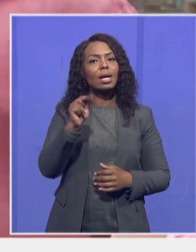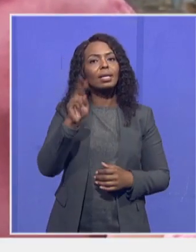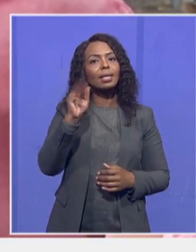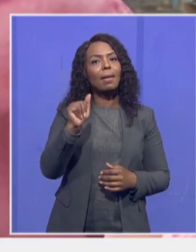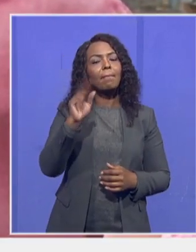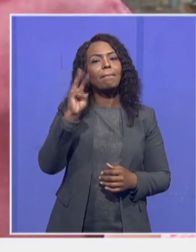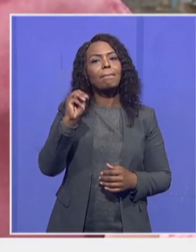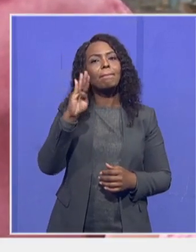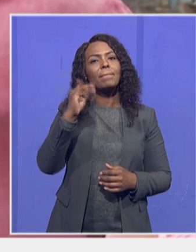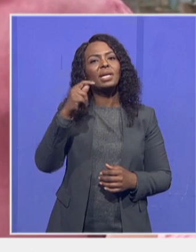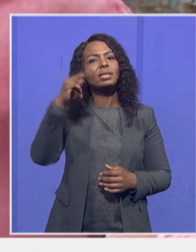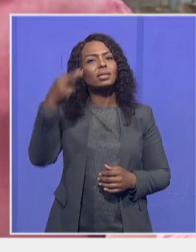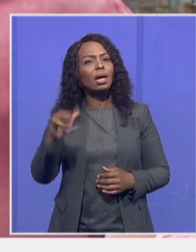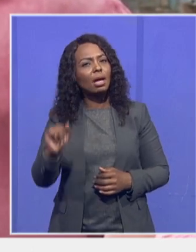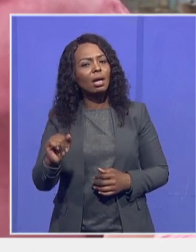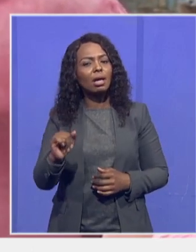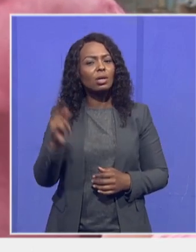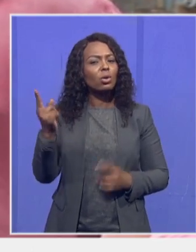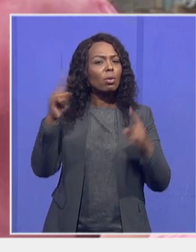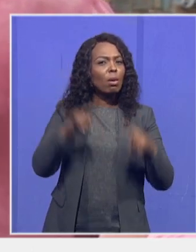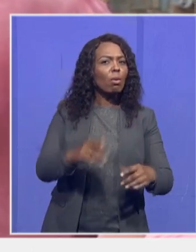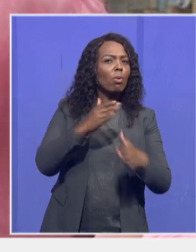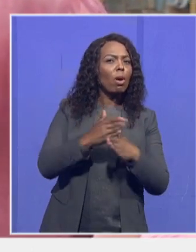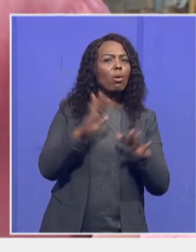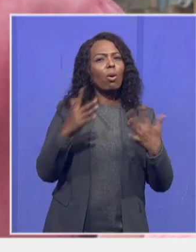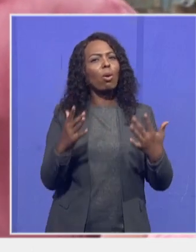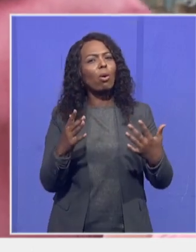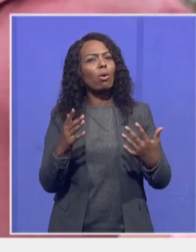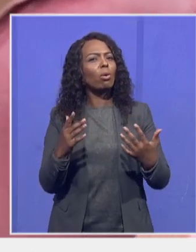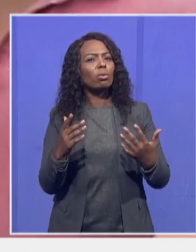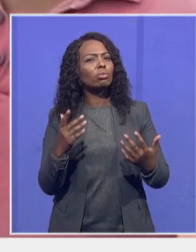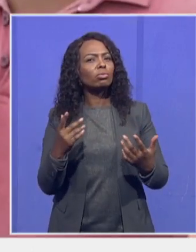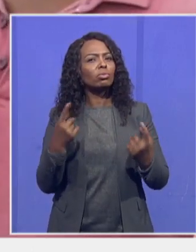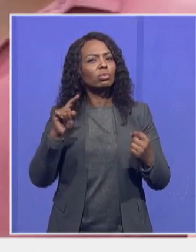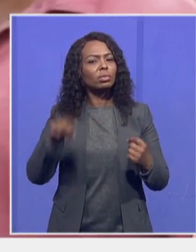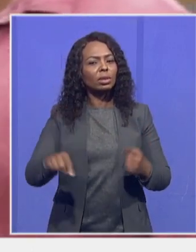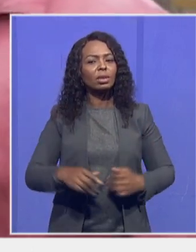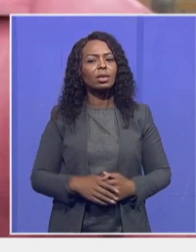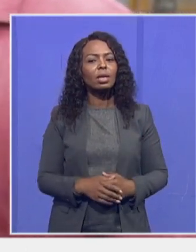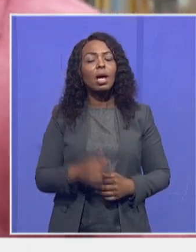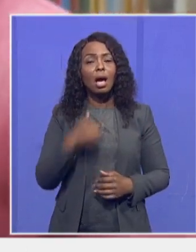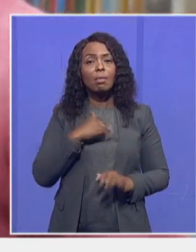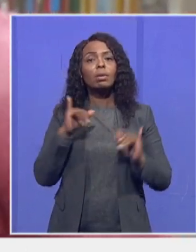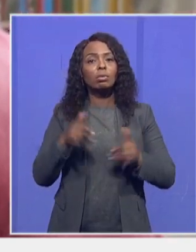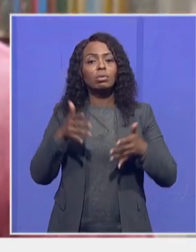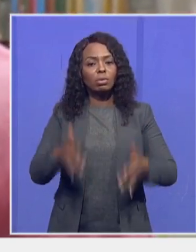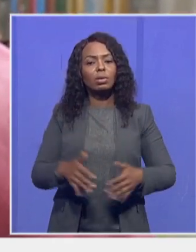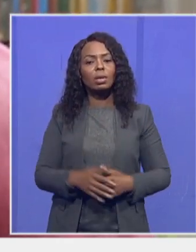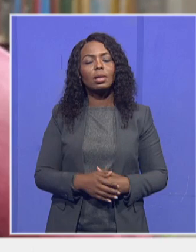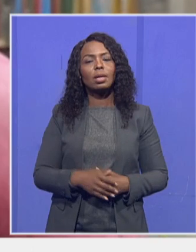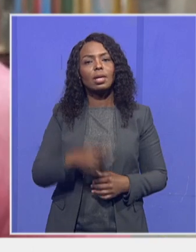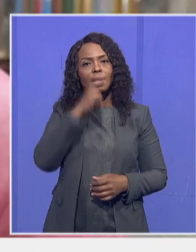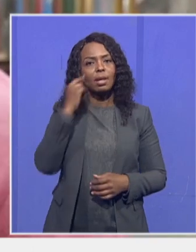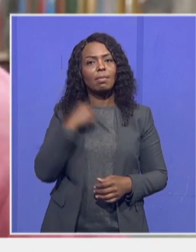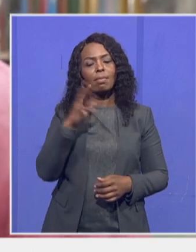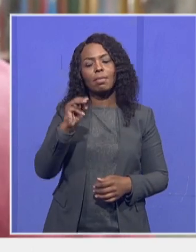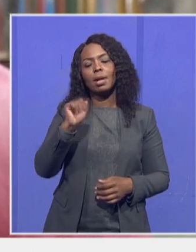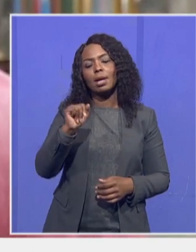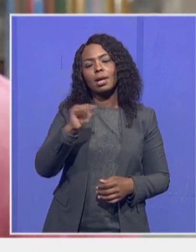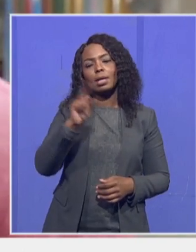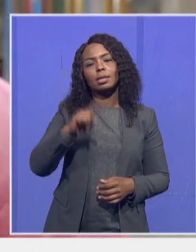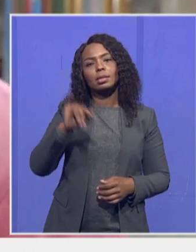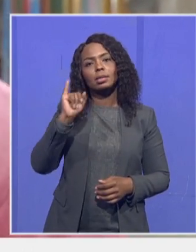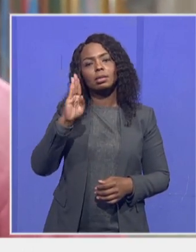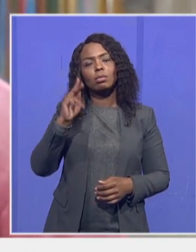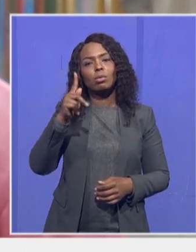mhlawumbe uzosebenza la namhlanje khona obukubhekile. Hayi mina ngumhlengi ngamazibuko ngihlala la eMnambithi kodwa manje